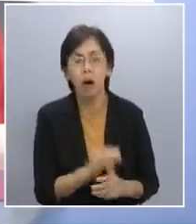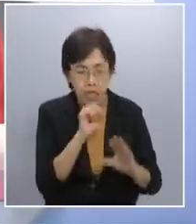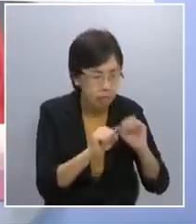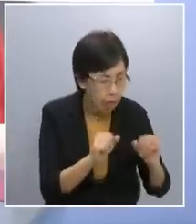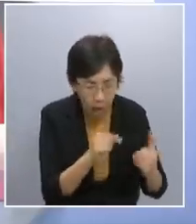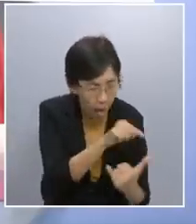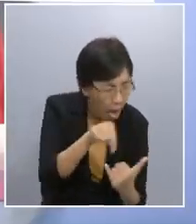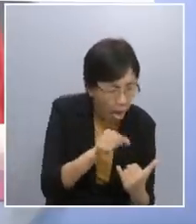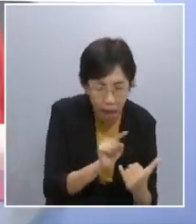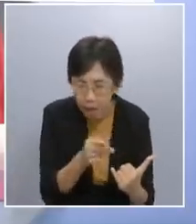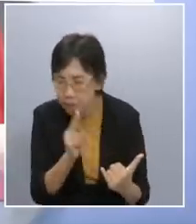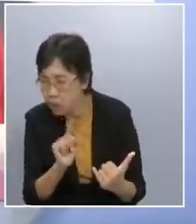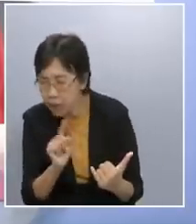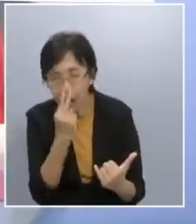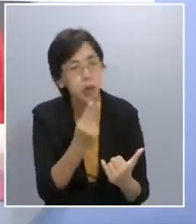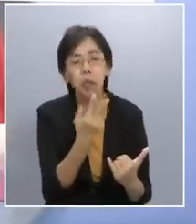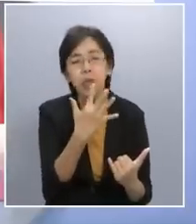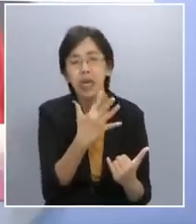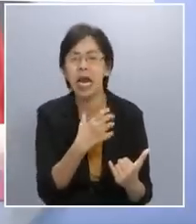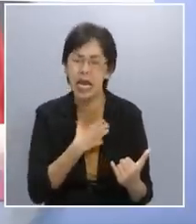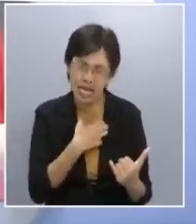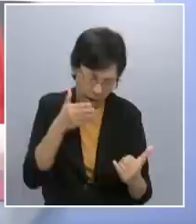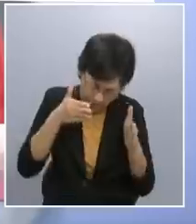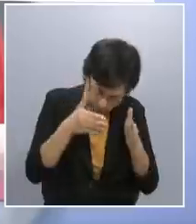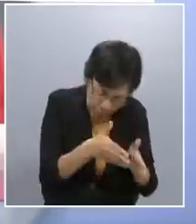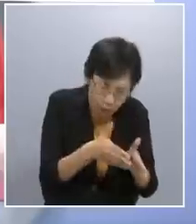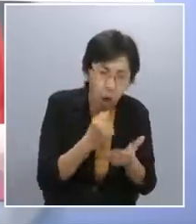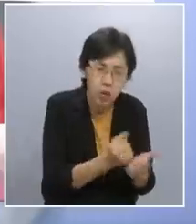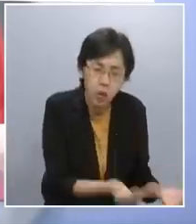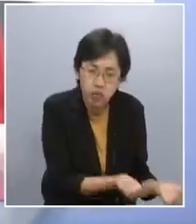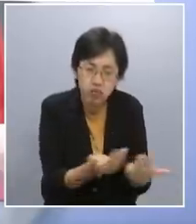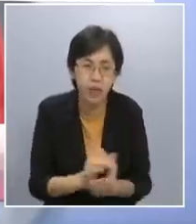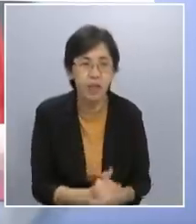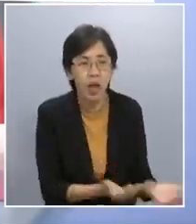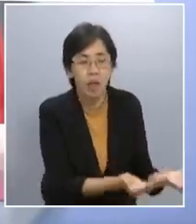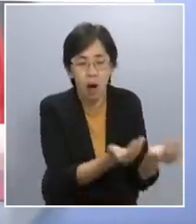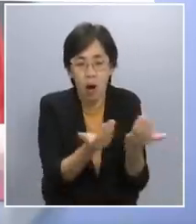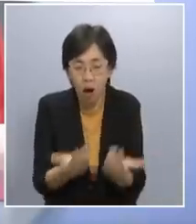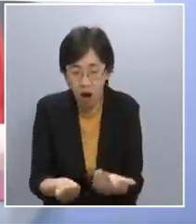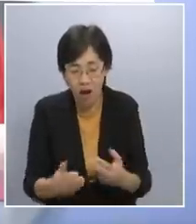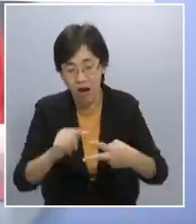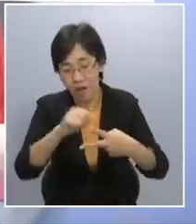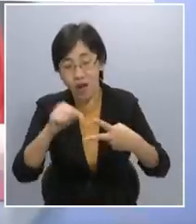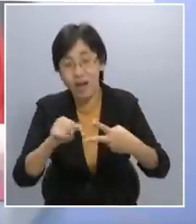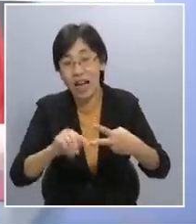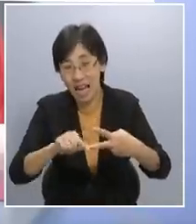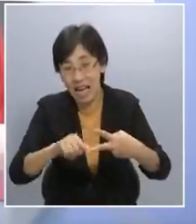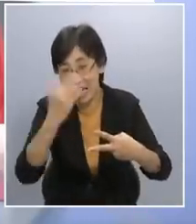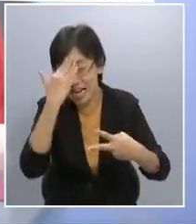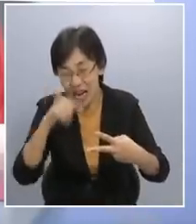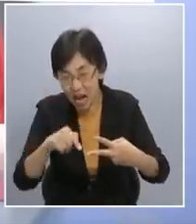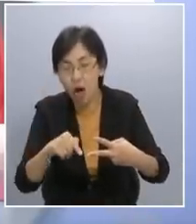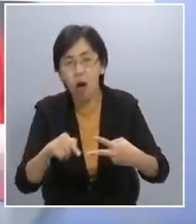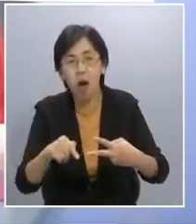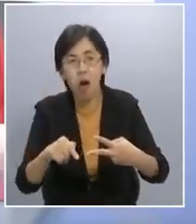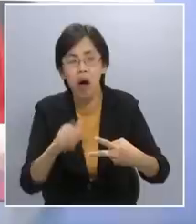ยไม่เห็นปืนไม่เห็นอะไรไม่สังเกตพยายามอุ้มมาแค่นี้พอถึงหน้าบ้านปุ๊บก็เขาบอกว่าท่านเสียชีวิตแล้วเงี้ยเราก็ดูแล้วท่าทางท่